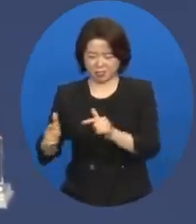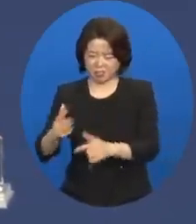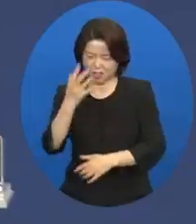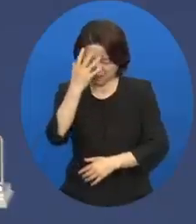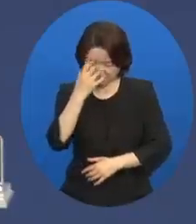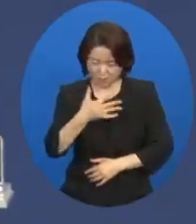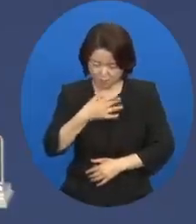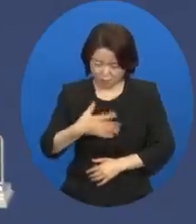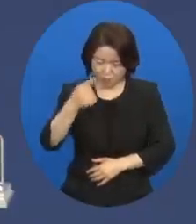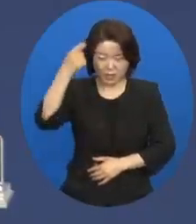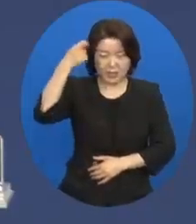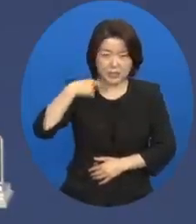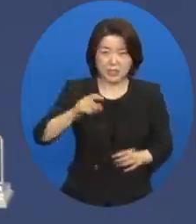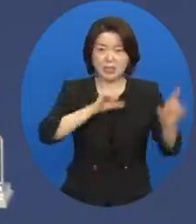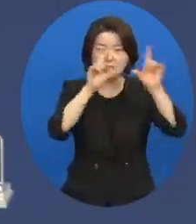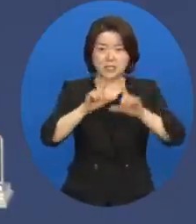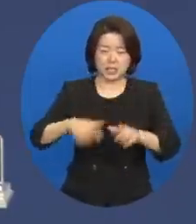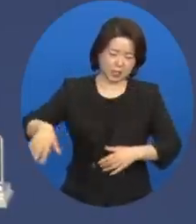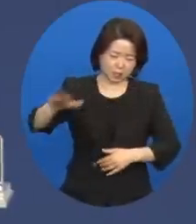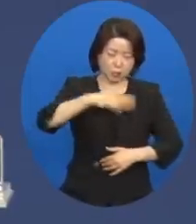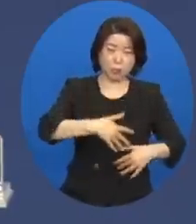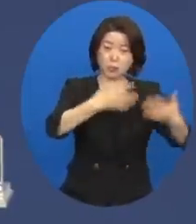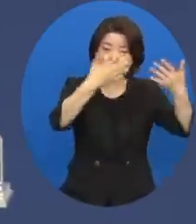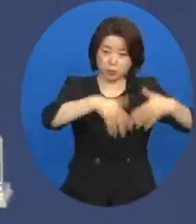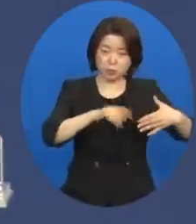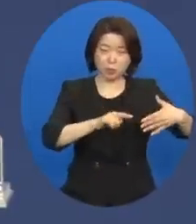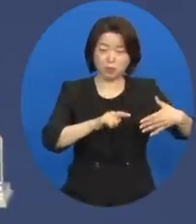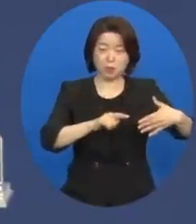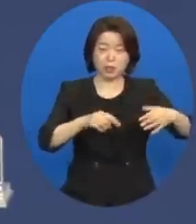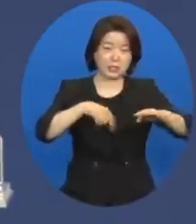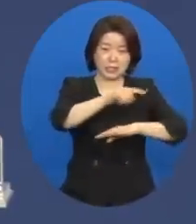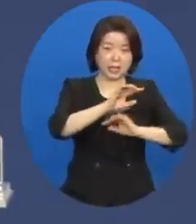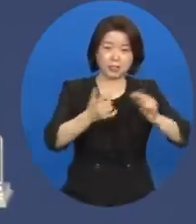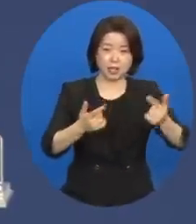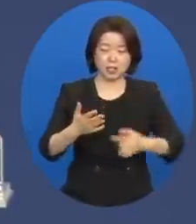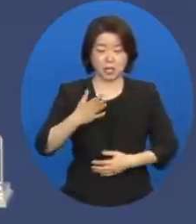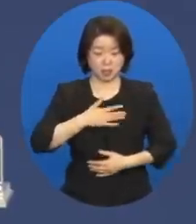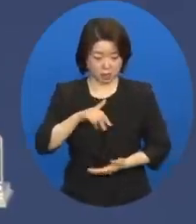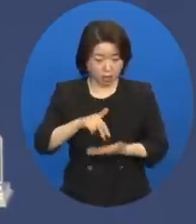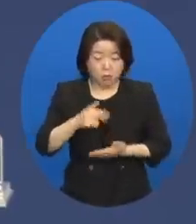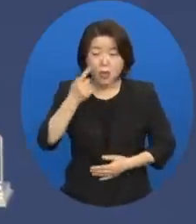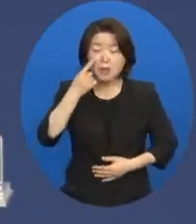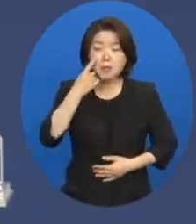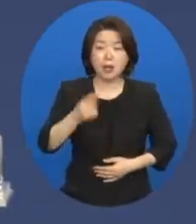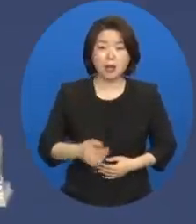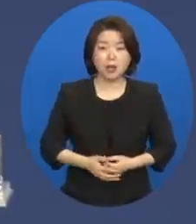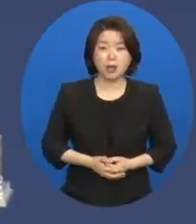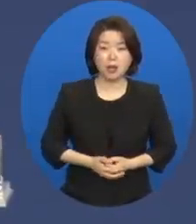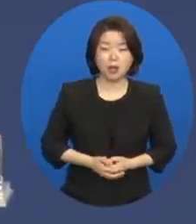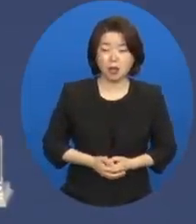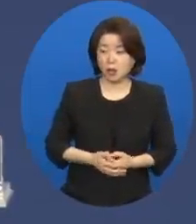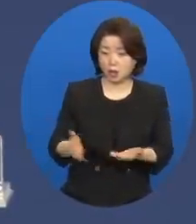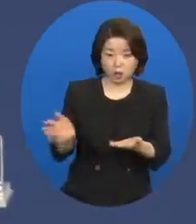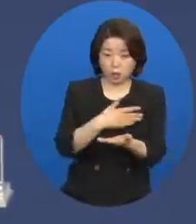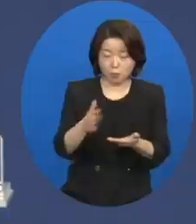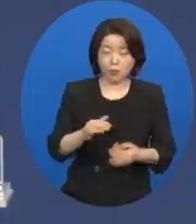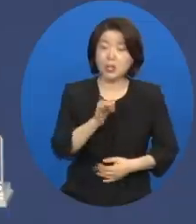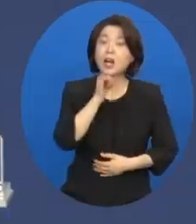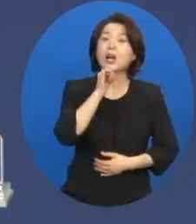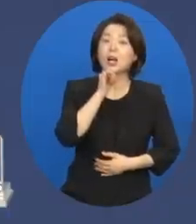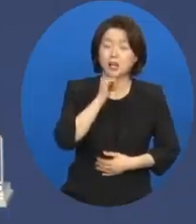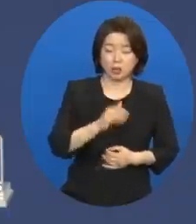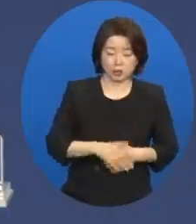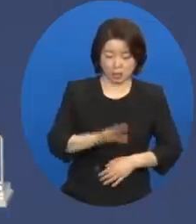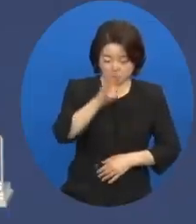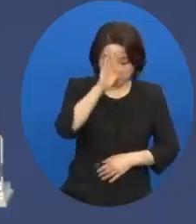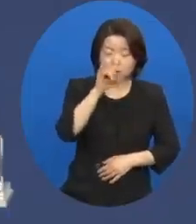불행을 느끼고 살아가는 모든 조건은 다른 거 아니고 내 입장 돼보라고. 없어요. 가난해요.